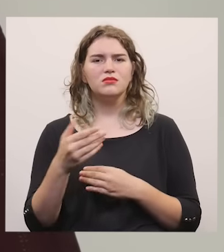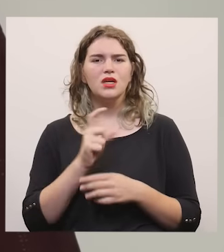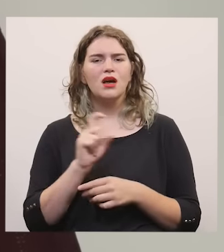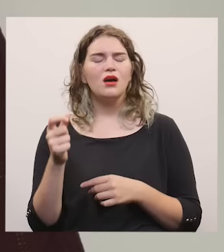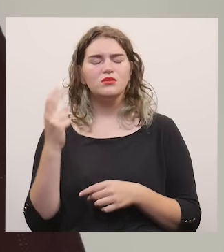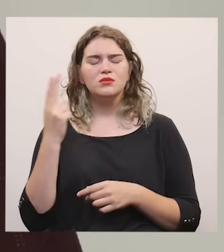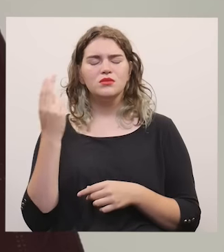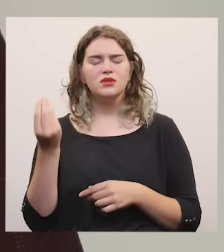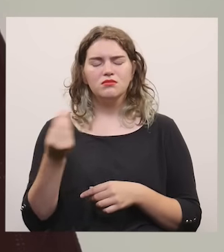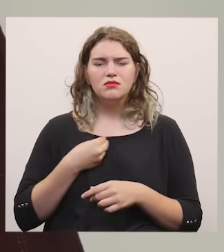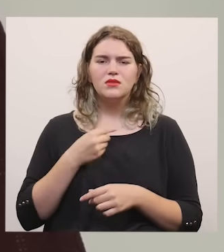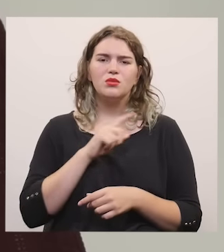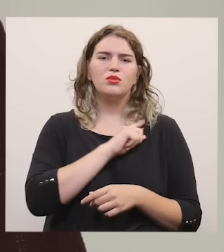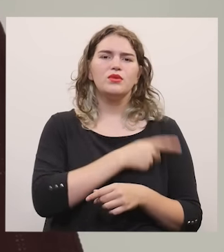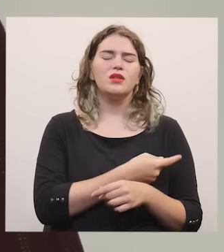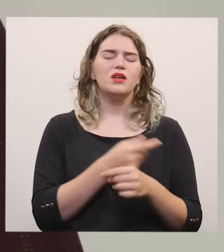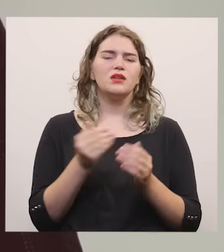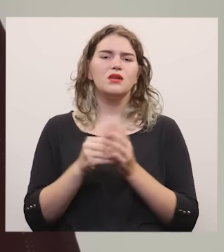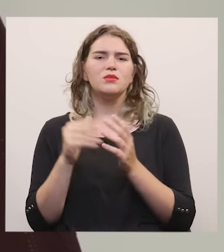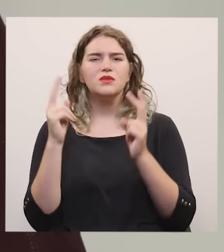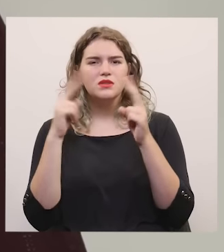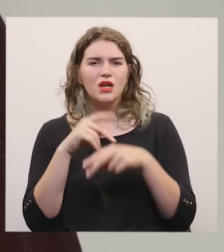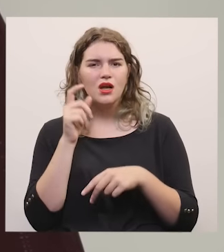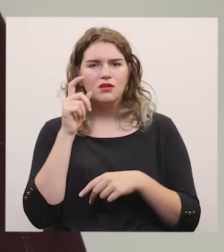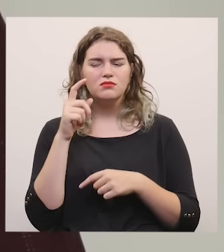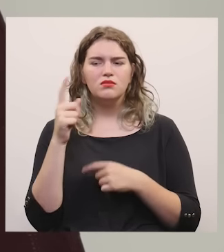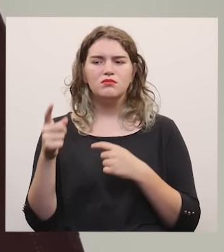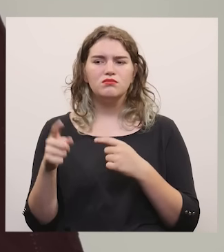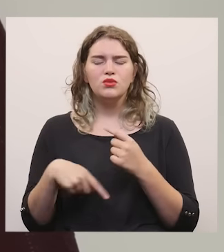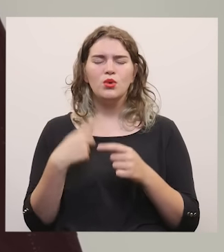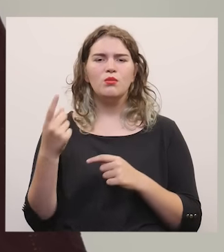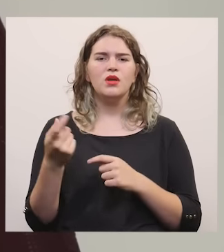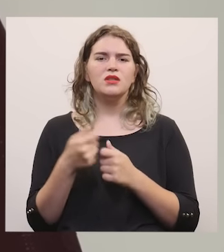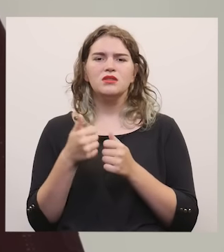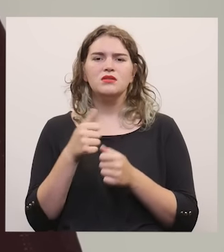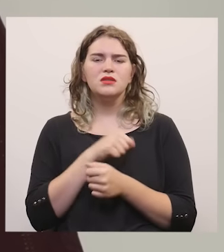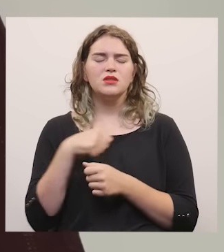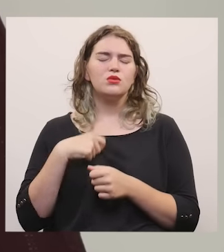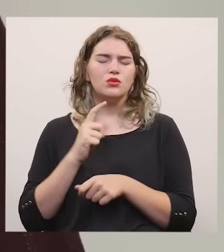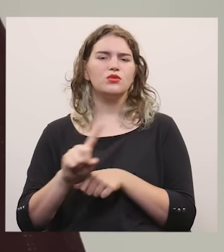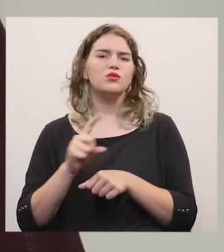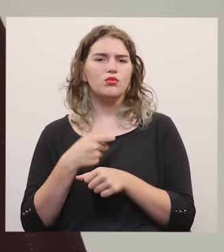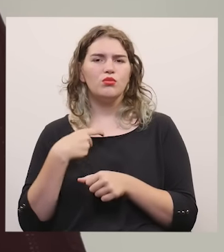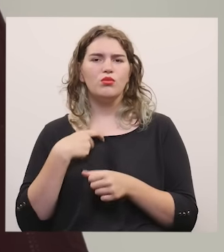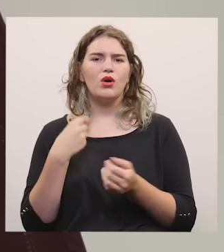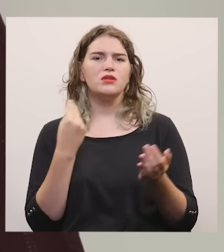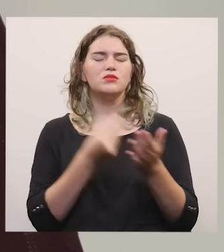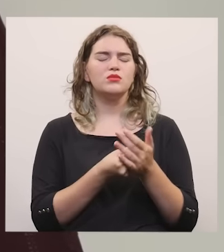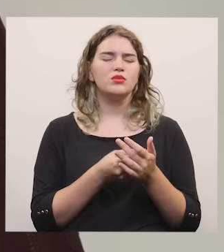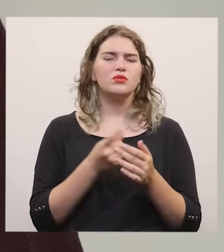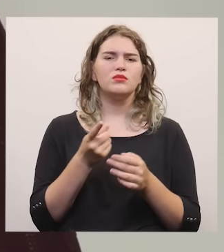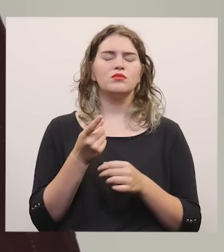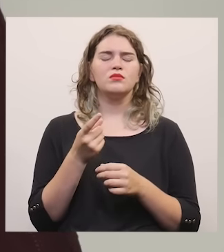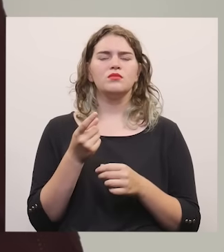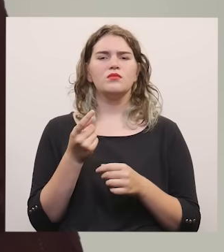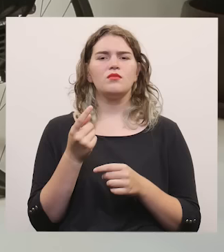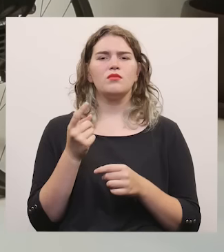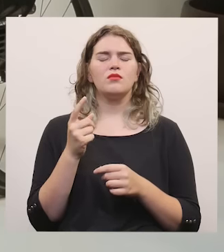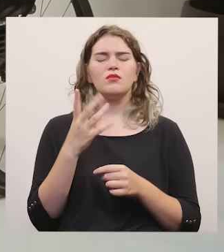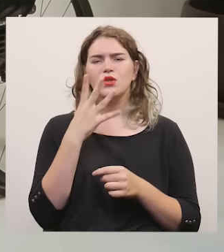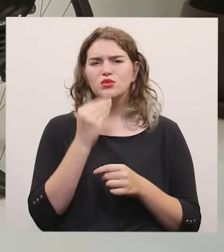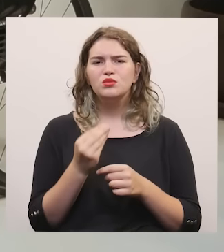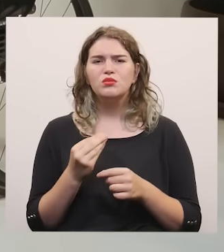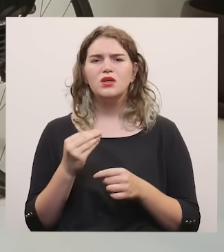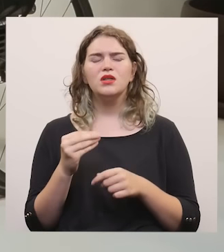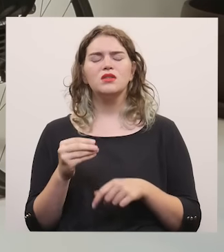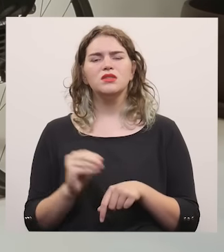putere. Dumnezeu este cu tine. Asta trebuie să înțeleagă lumea, că singurul lucru ce poate să-ți umple acel gol în suflet, amărăciunile care